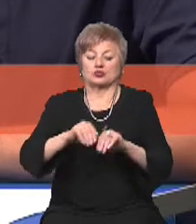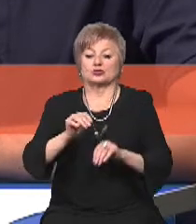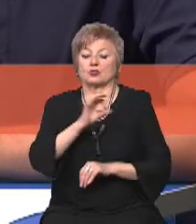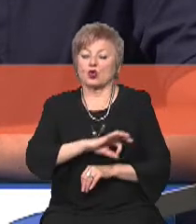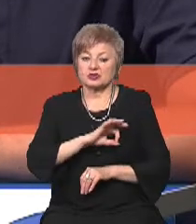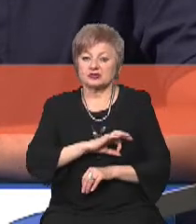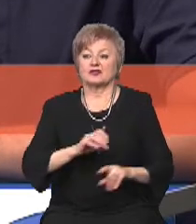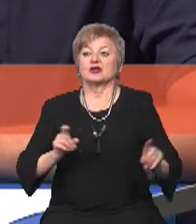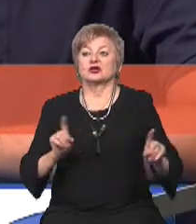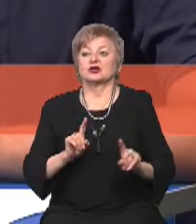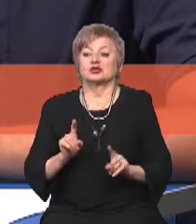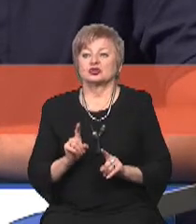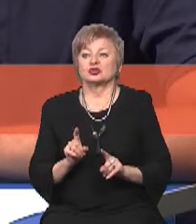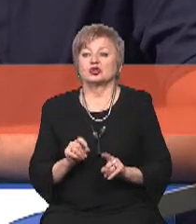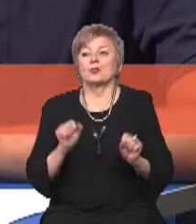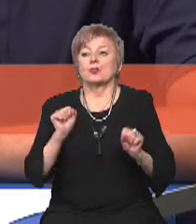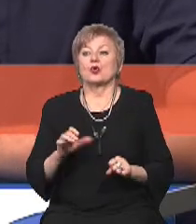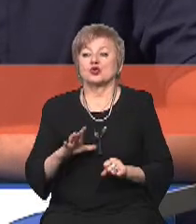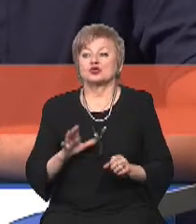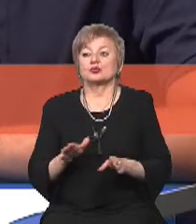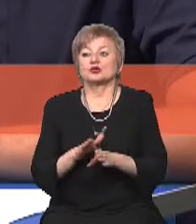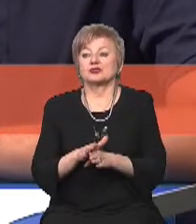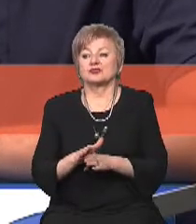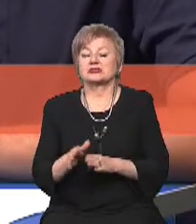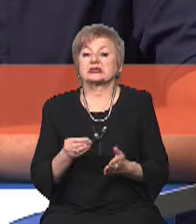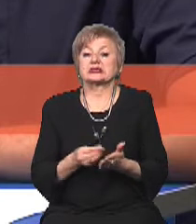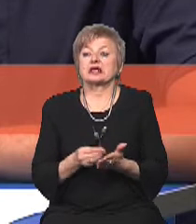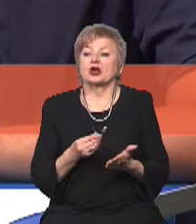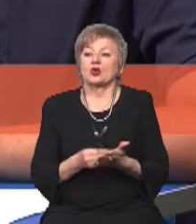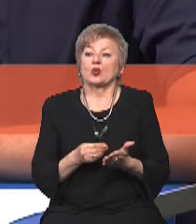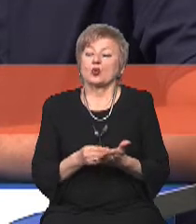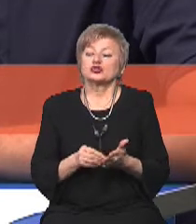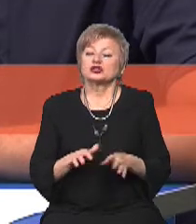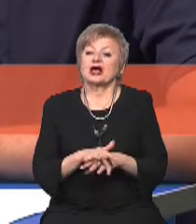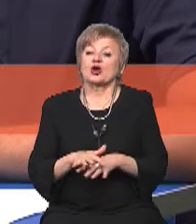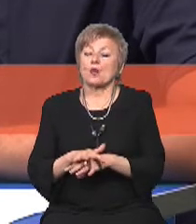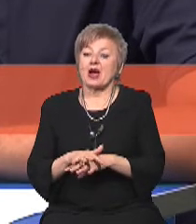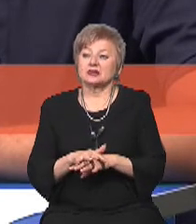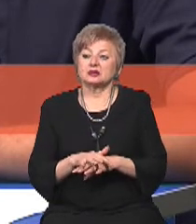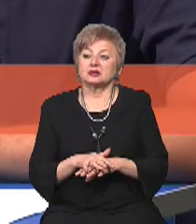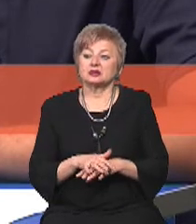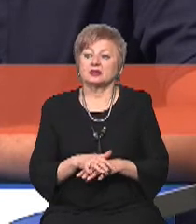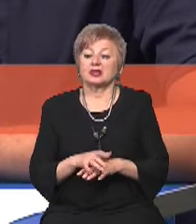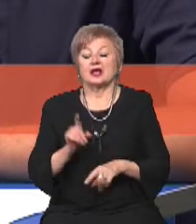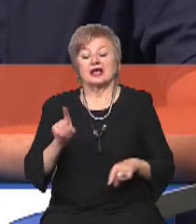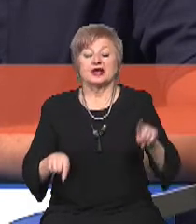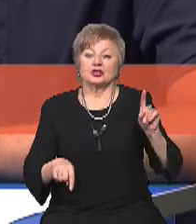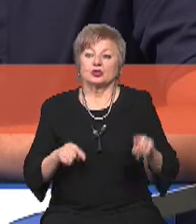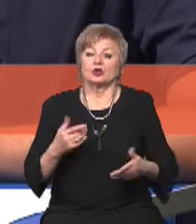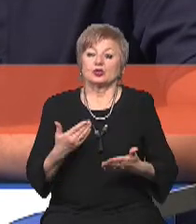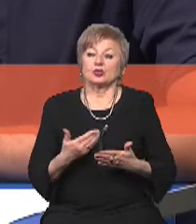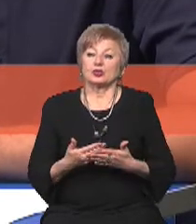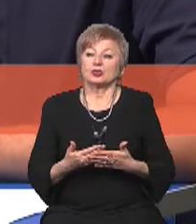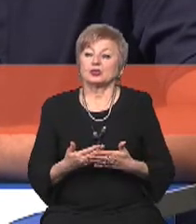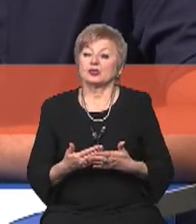щодо того, що проєкт може виконатися за кошти громади, тому що де інколи, наприклад, земля